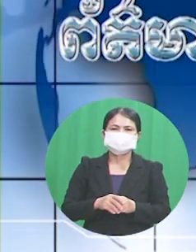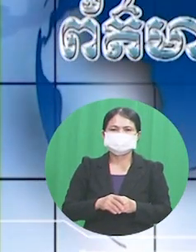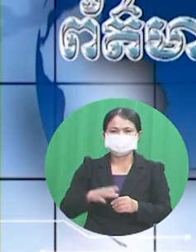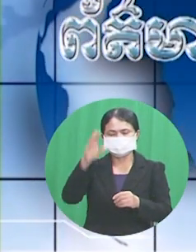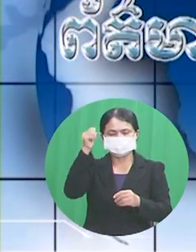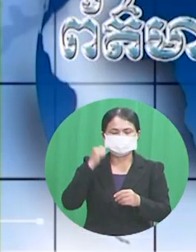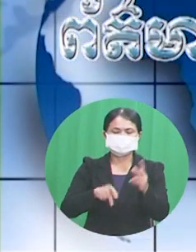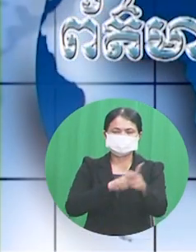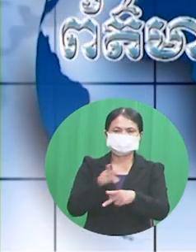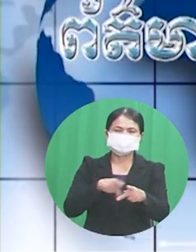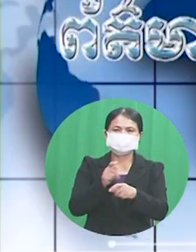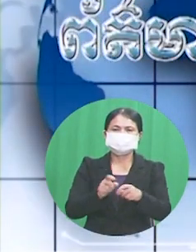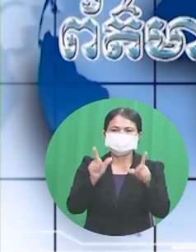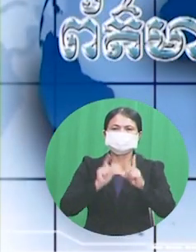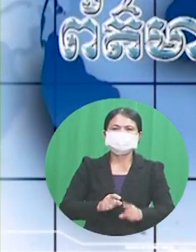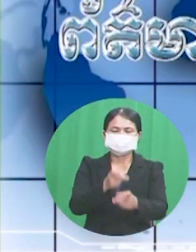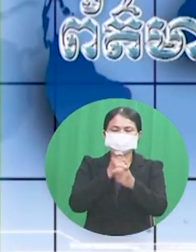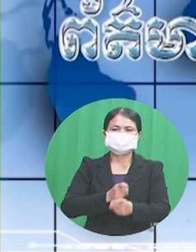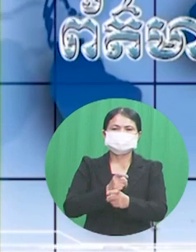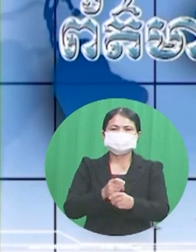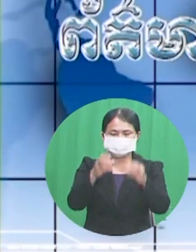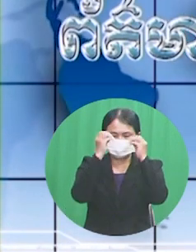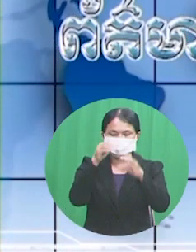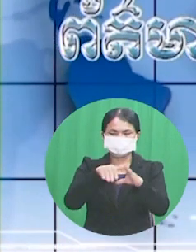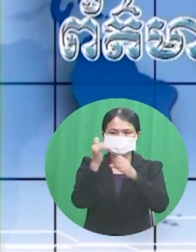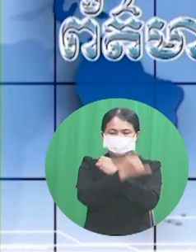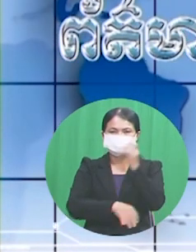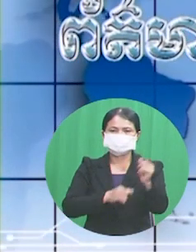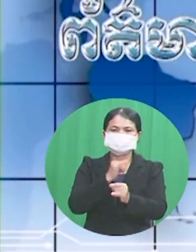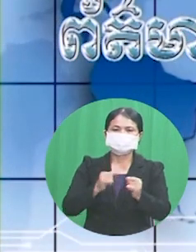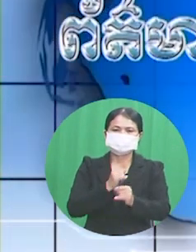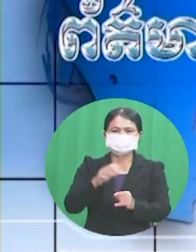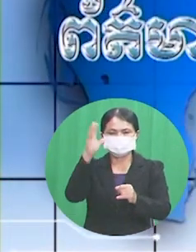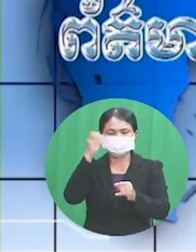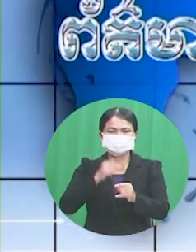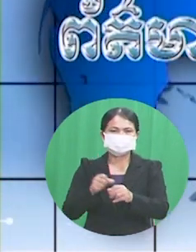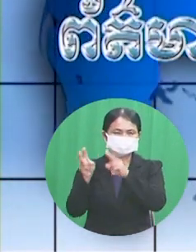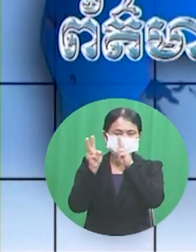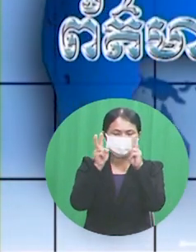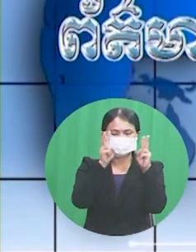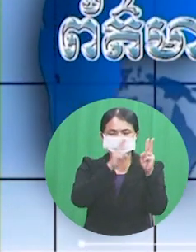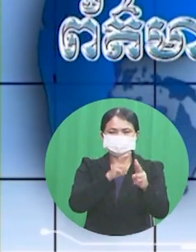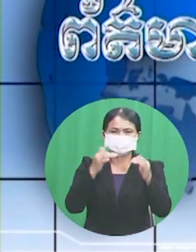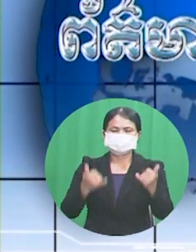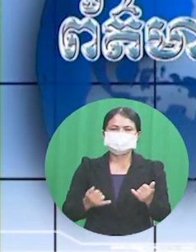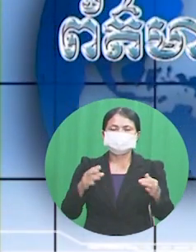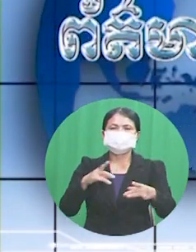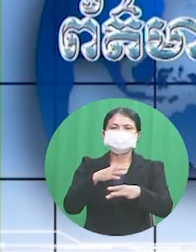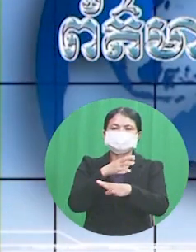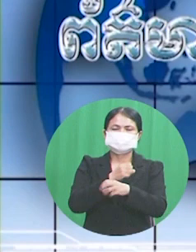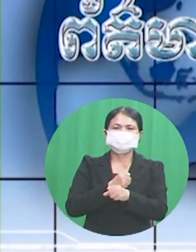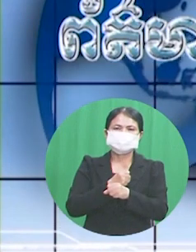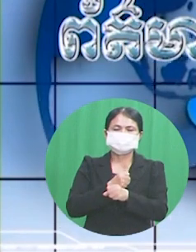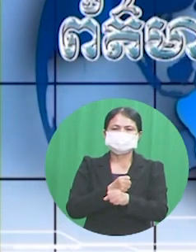លោកស្រីអ្នកនាងកញ្ញាប្រិយមិត្តទូរទស្សនិកជនជាទីគោរពព័ត៌មានក្នុងប្រទេសនិងអន្តរជាតិដែលលោកស្រីអ្នកនាងកញ្ញាទើបបានទស្សនានាពេលនេះចប់តែប៉ុ